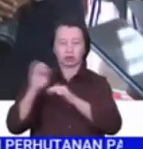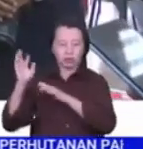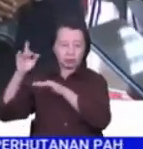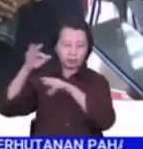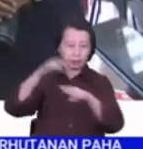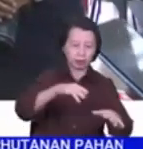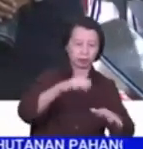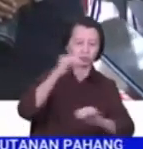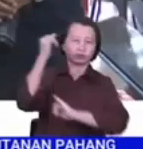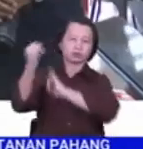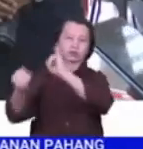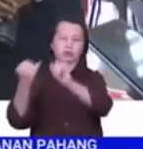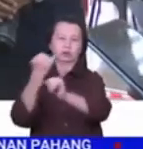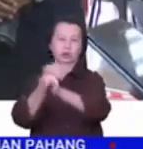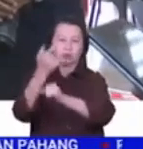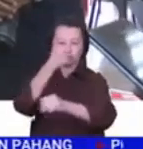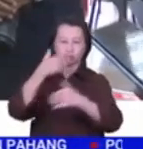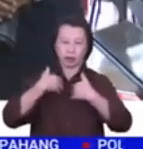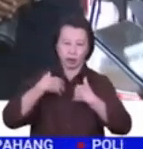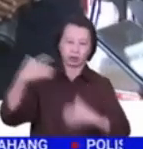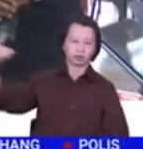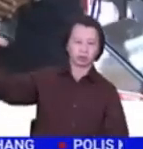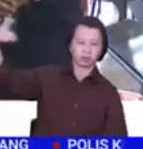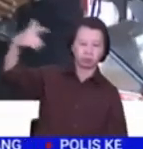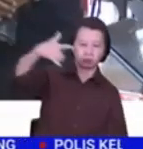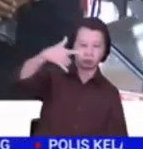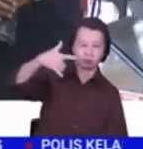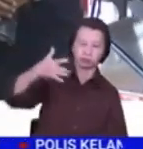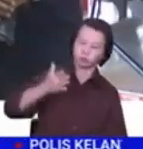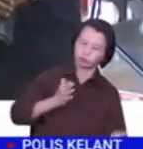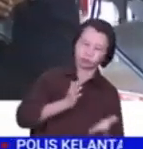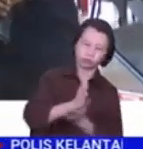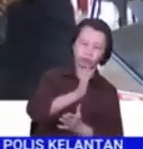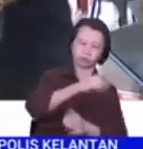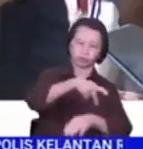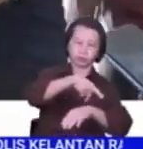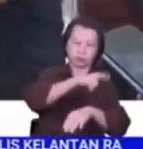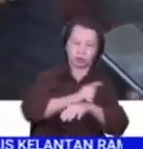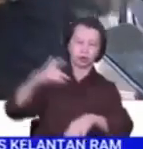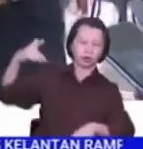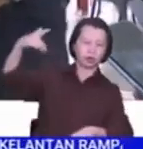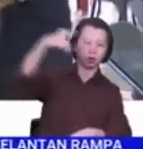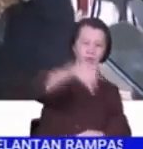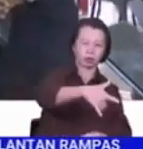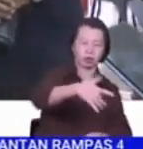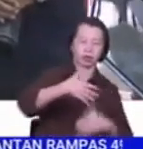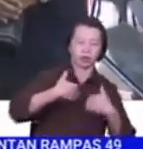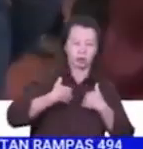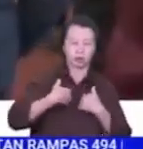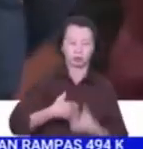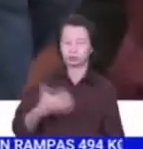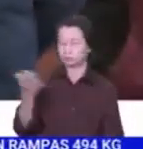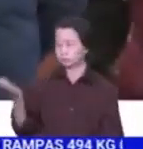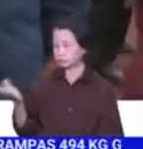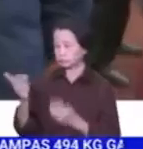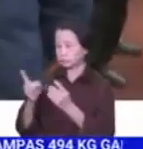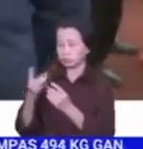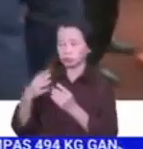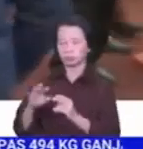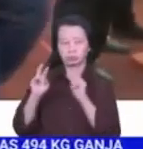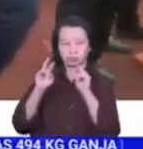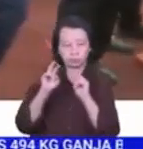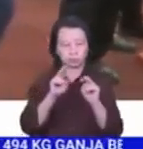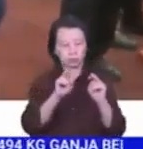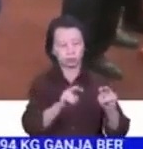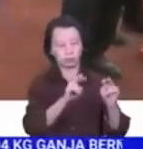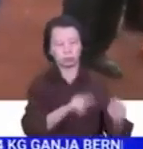antarabangsa. Kerana ada penerbangan daripada antarabangsa terus pergi ke Langkawi ini. Jadi kita beliau ditemui selepas melakukan